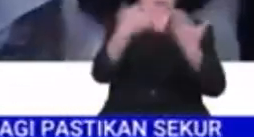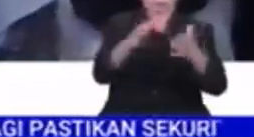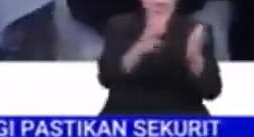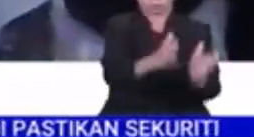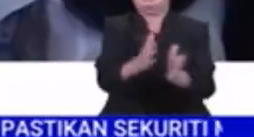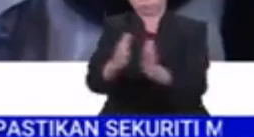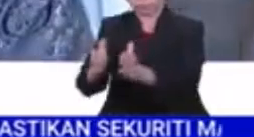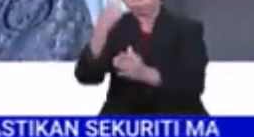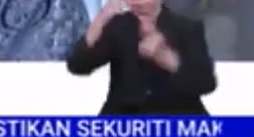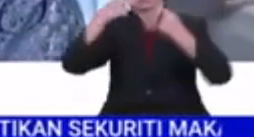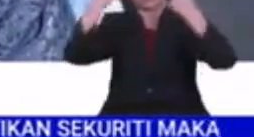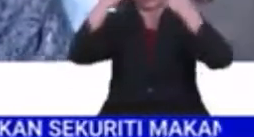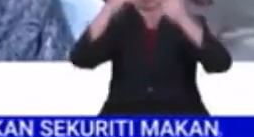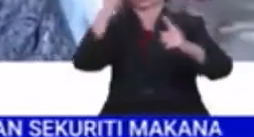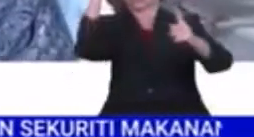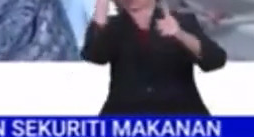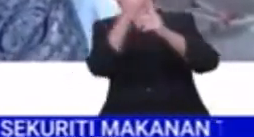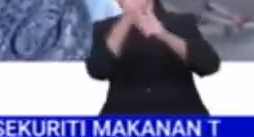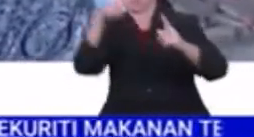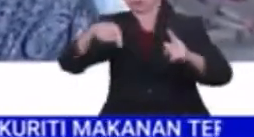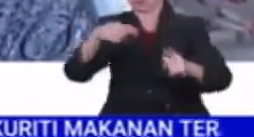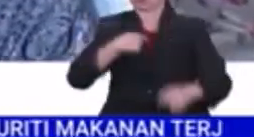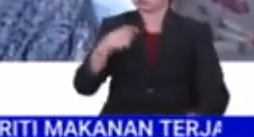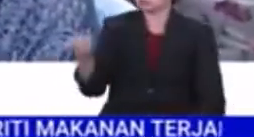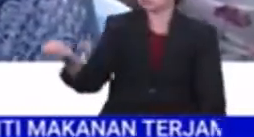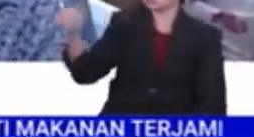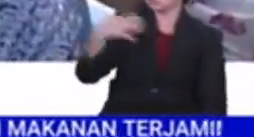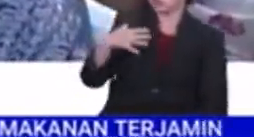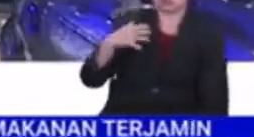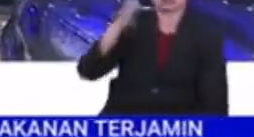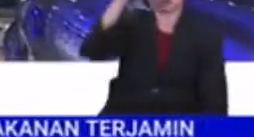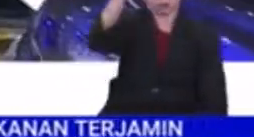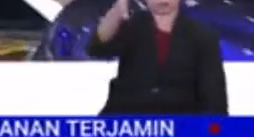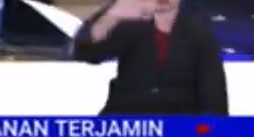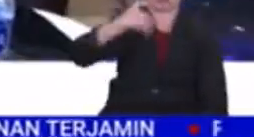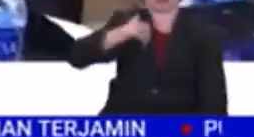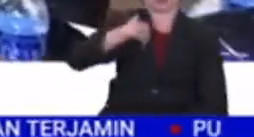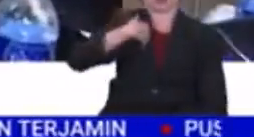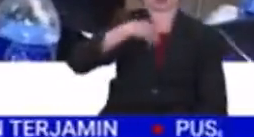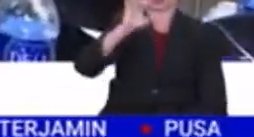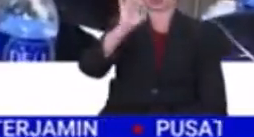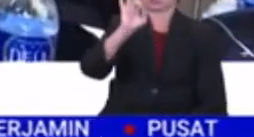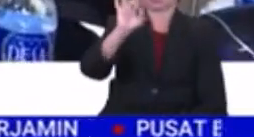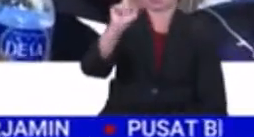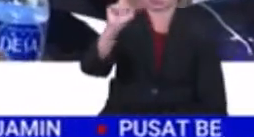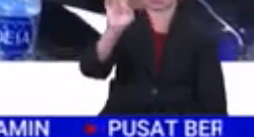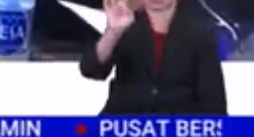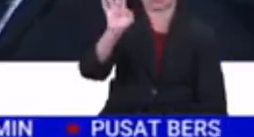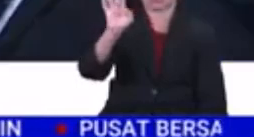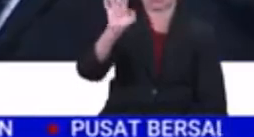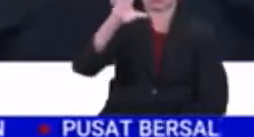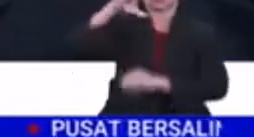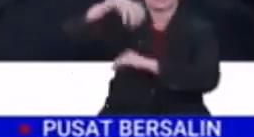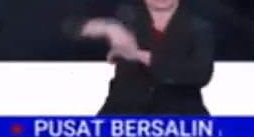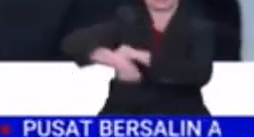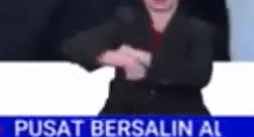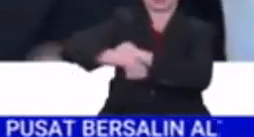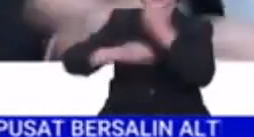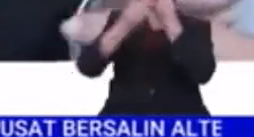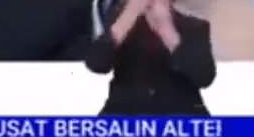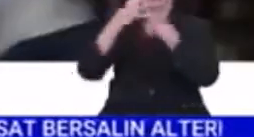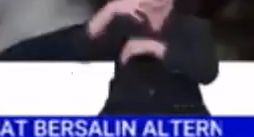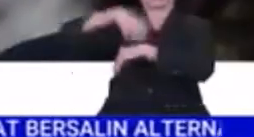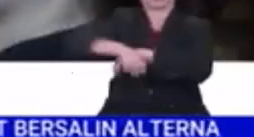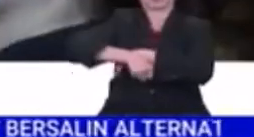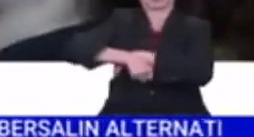untuk menjauhkan objektif ini saya difahamkan akan diadakan sebuah a semalam ha makan